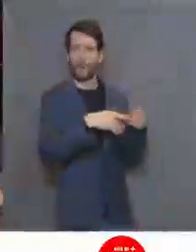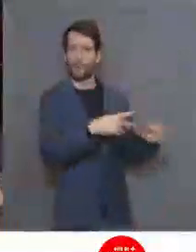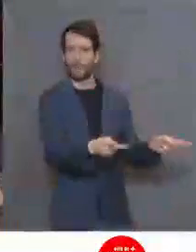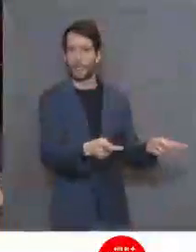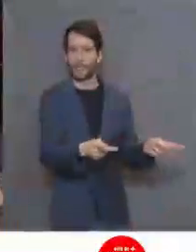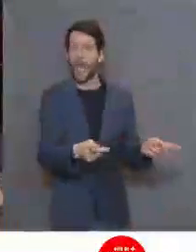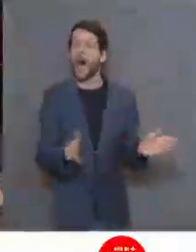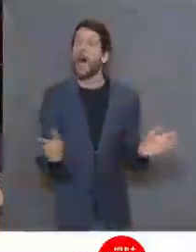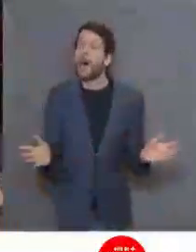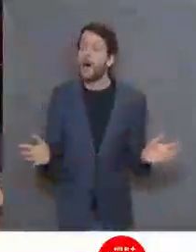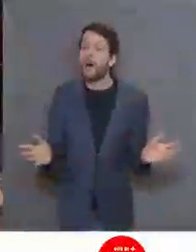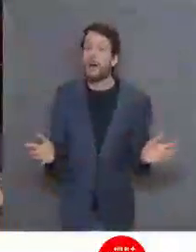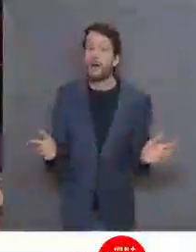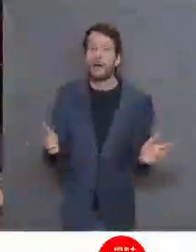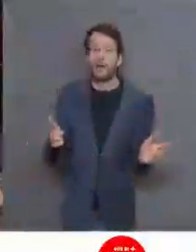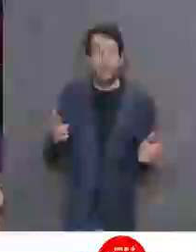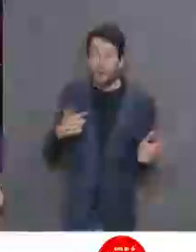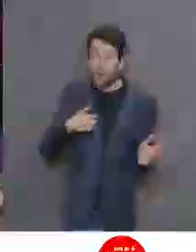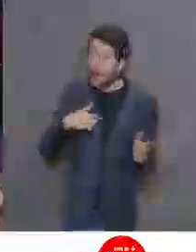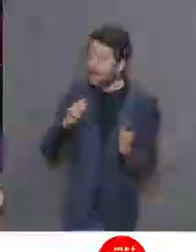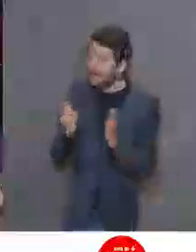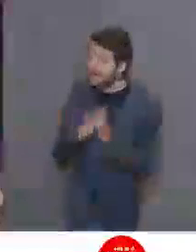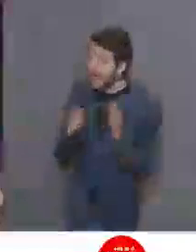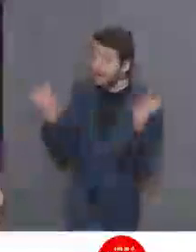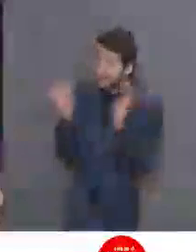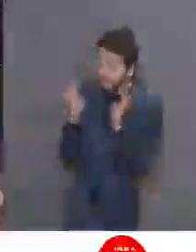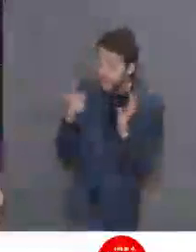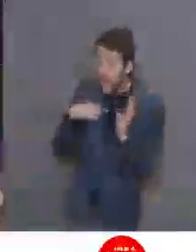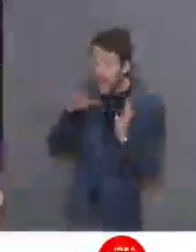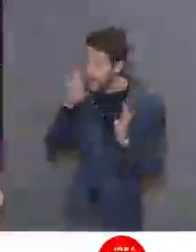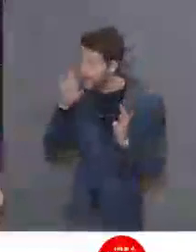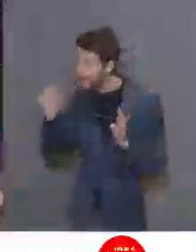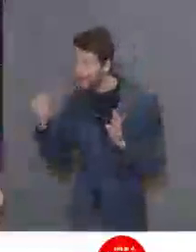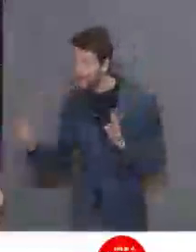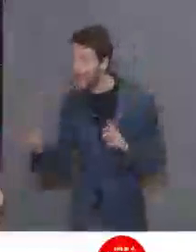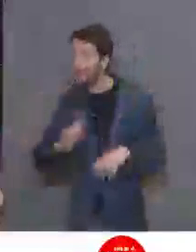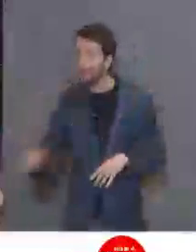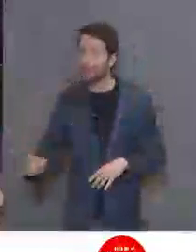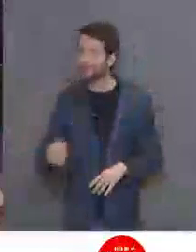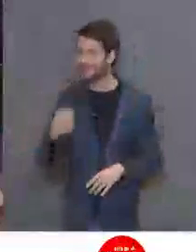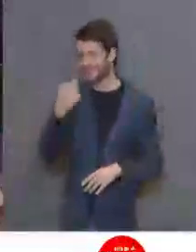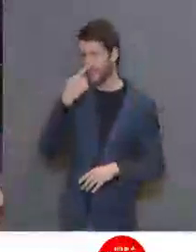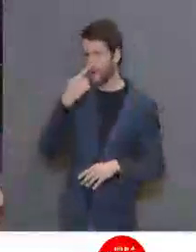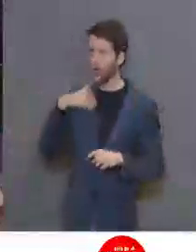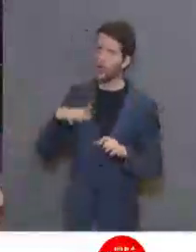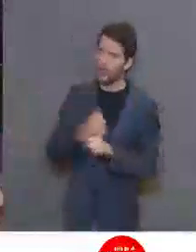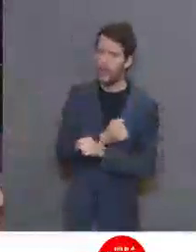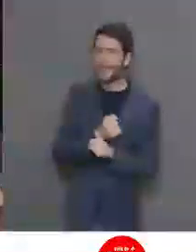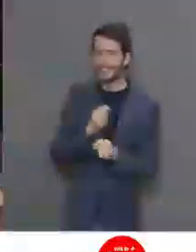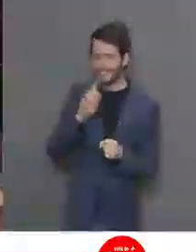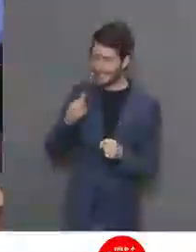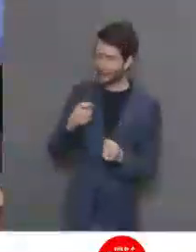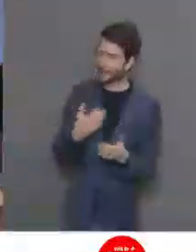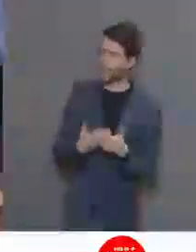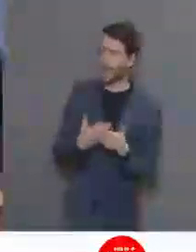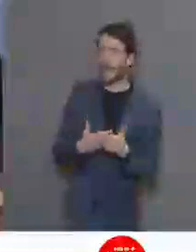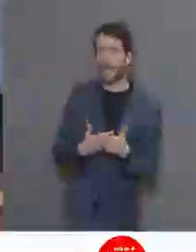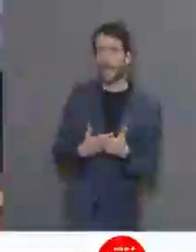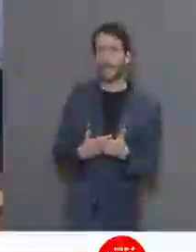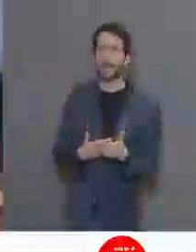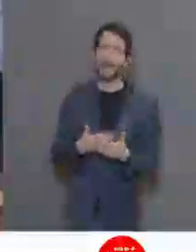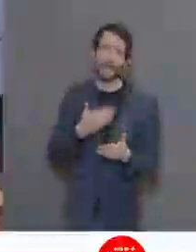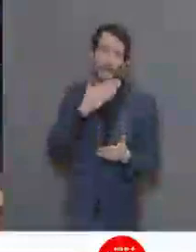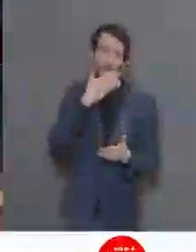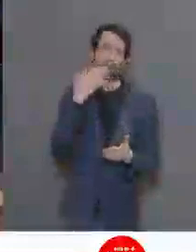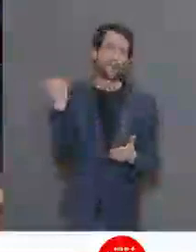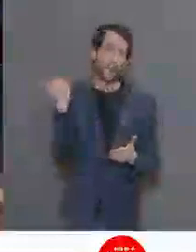pas entendu dans nos travaux. Je pense que sur cette question-là, il aurait été bon et assez facile finalement